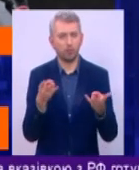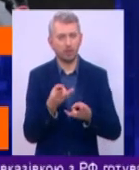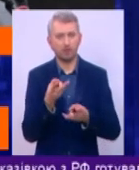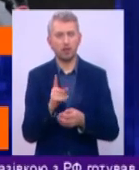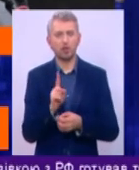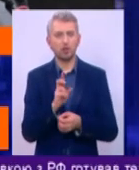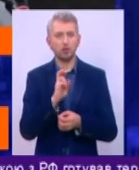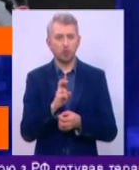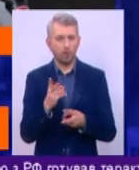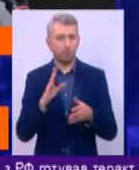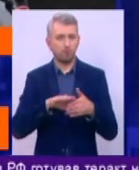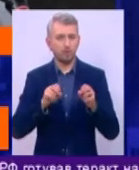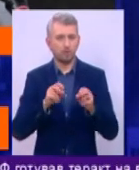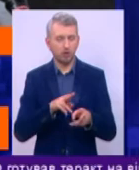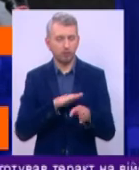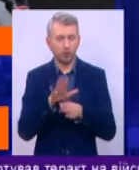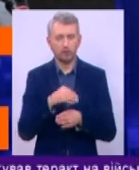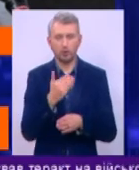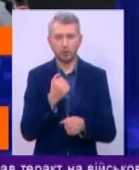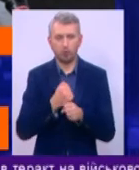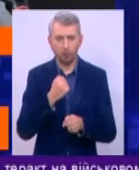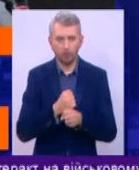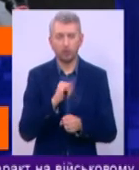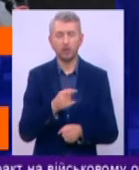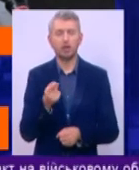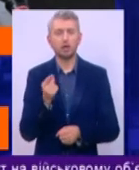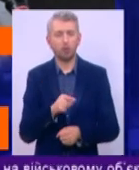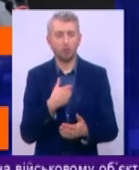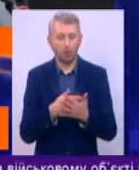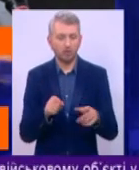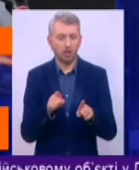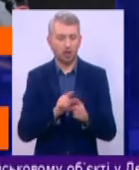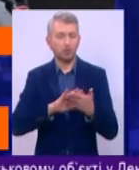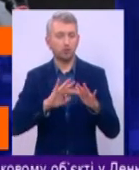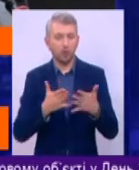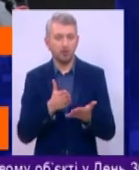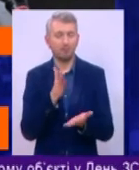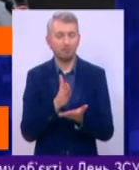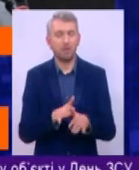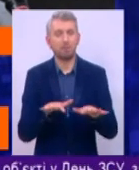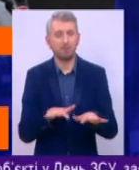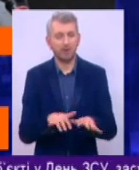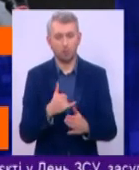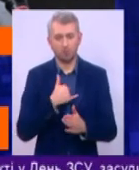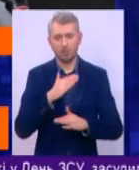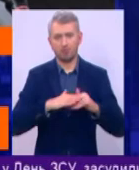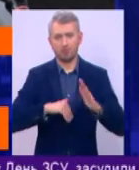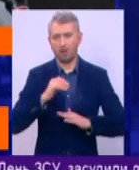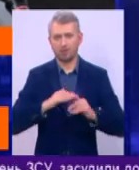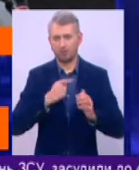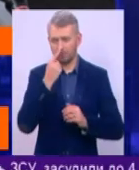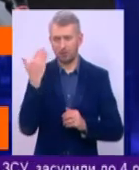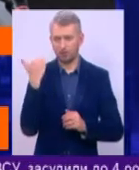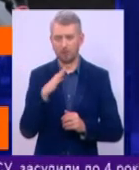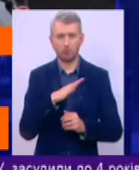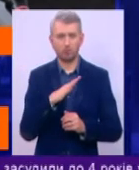того, щоб безпечно виконувати усю їх роботу. І тому ось така ситуація має місце. І в мене практика, до речі, нещодавно